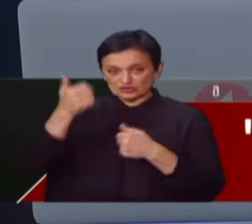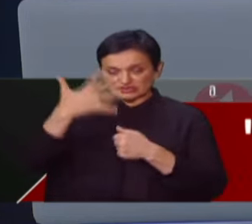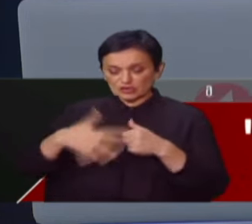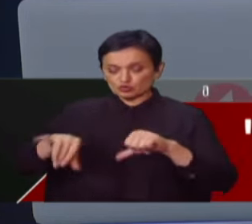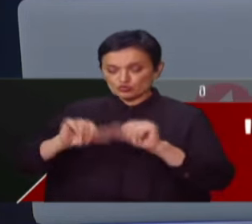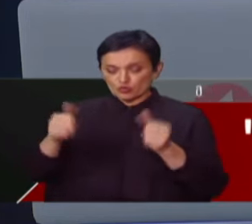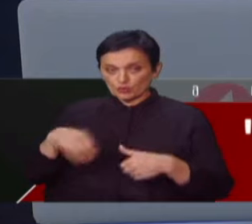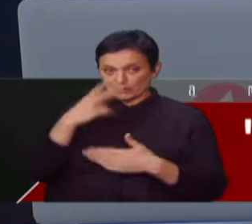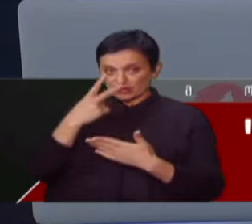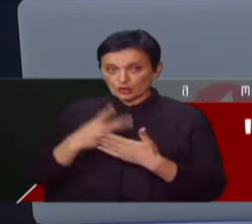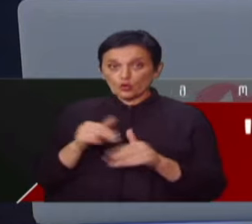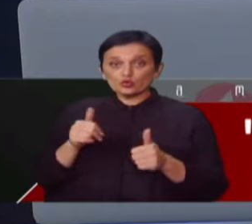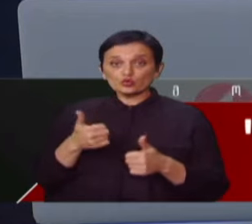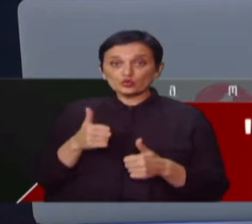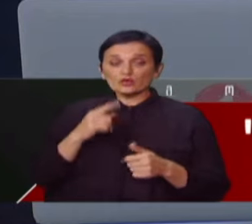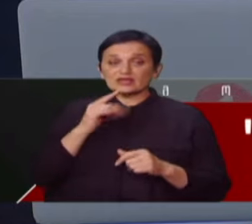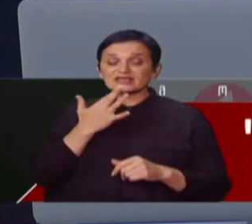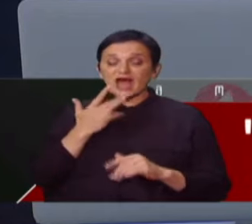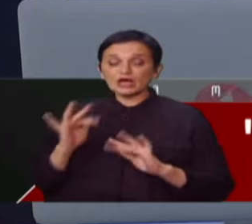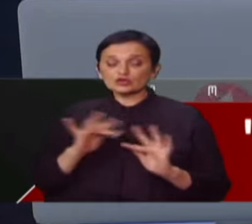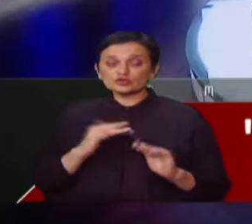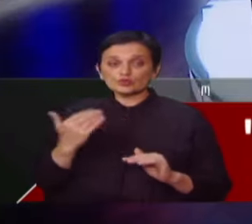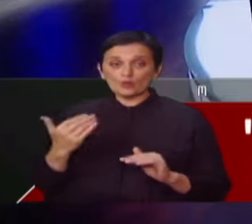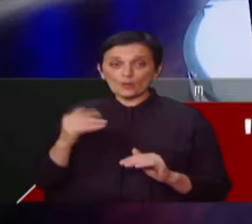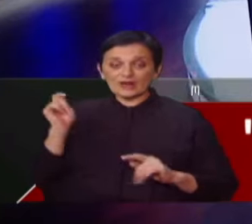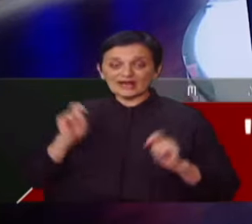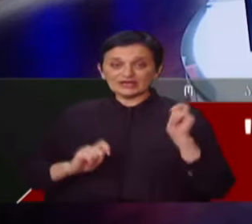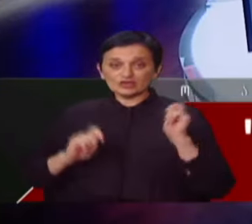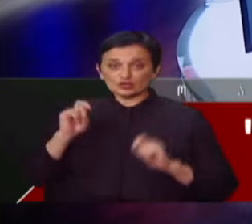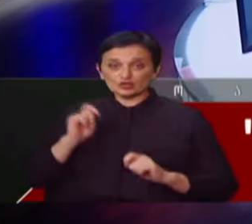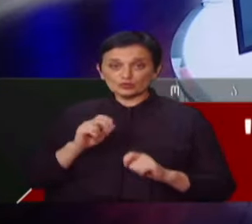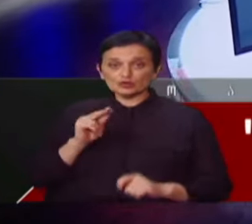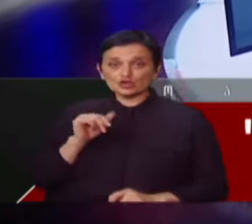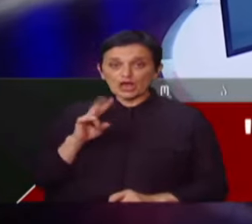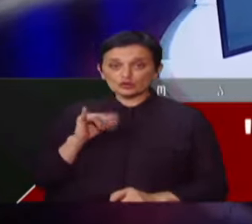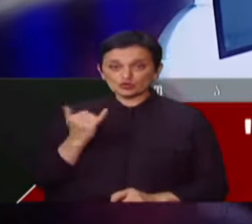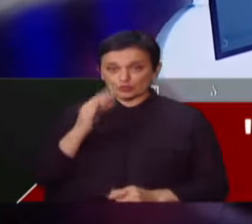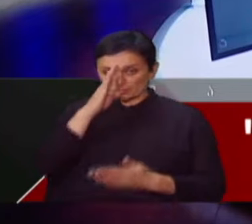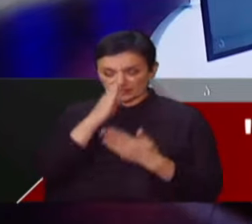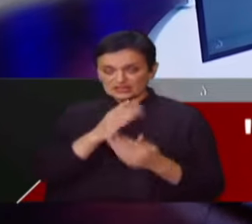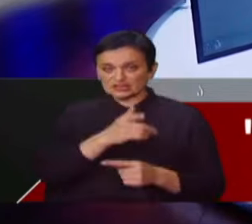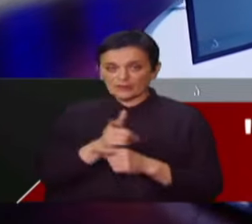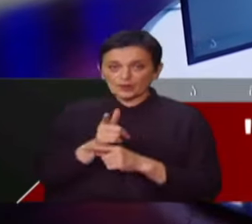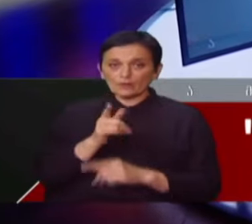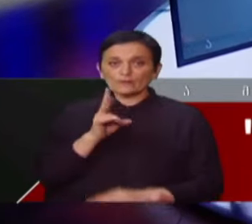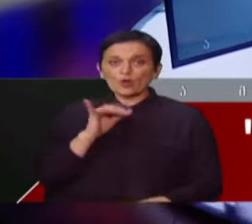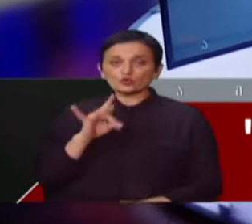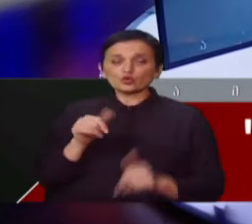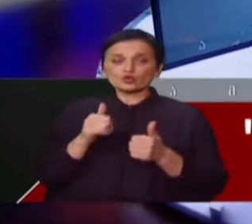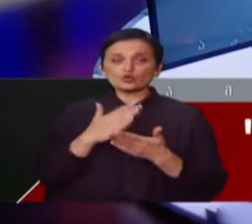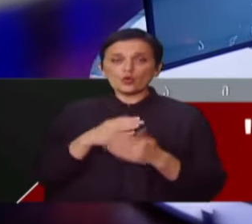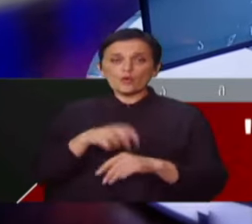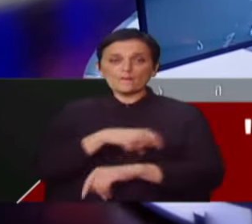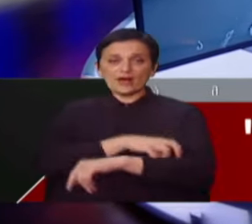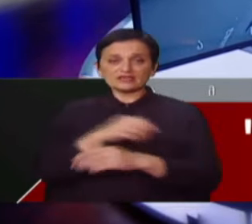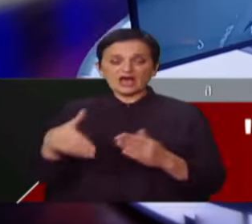ფორმირებაში ხედავს. როგორც ჩაიარა ნაციონალური მოძრაობის ყრილობა, ნოდარ ჩაჩუა ჩაგორთობა ახლა პირდაპირ ეთერში. ნოდარ, როგორი არის